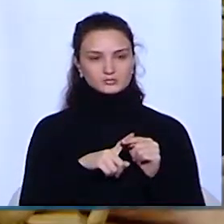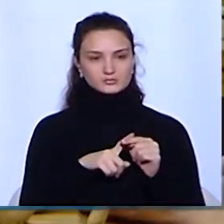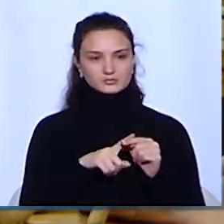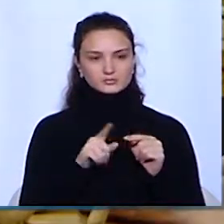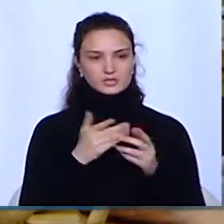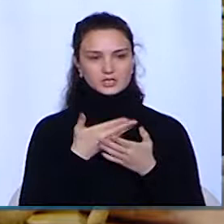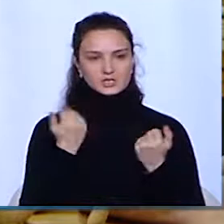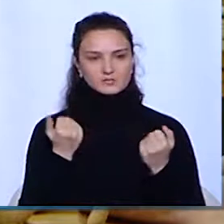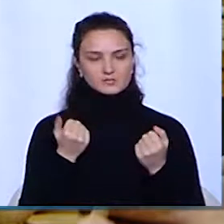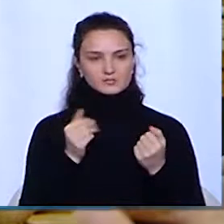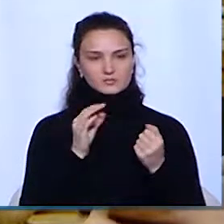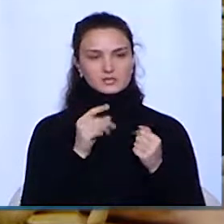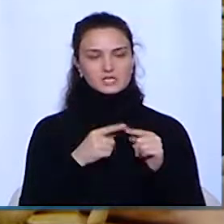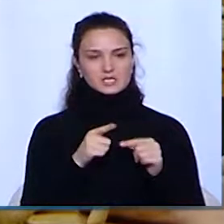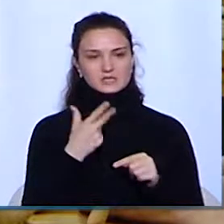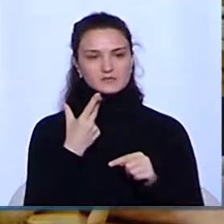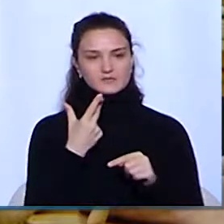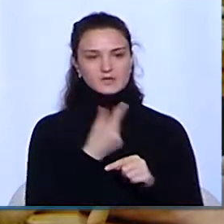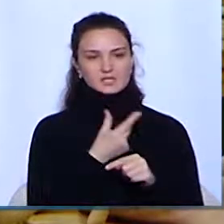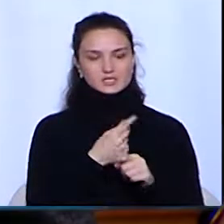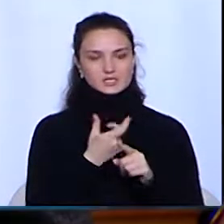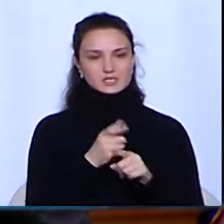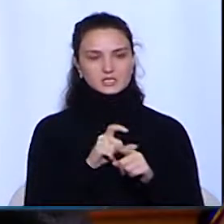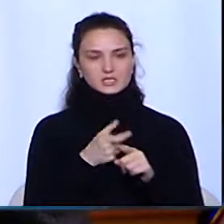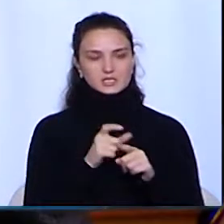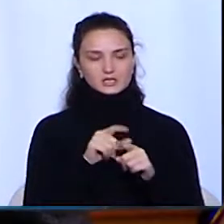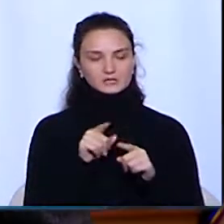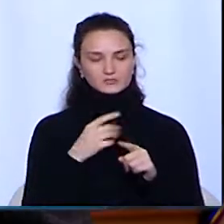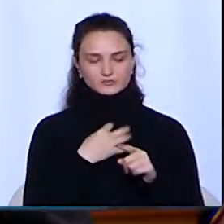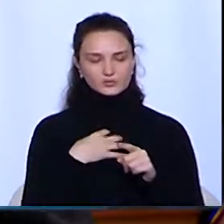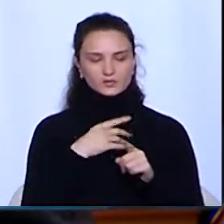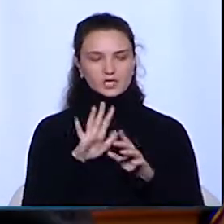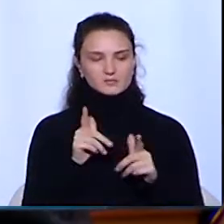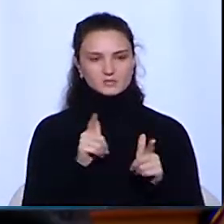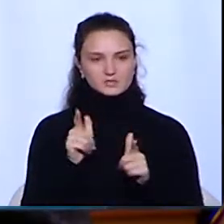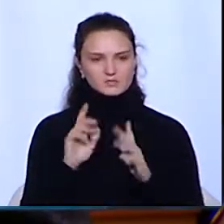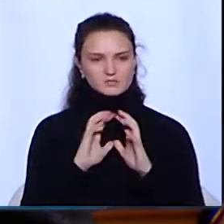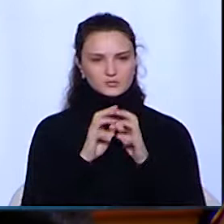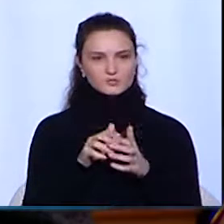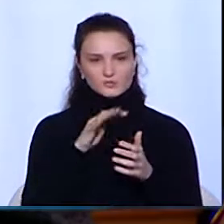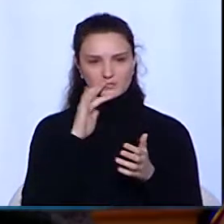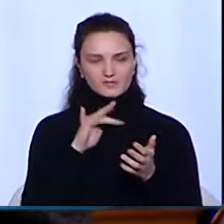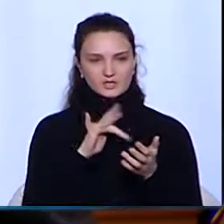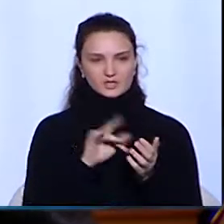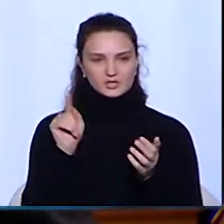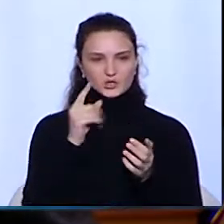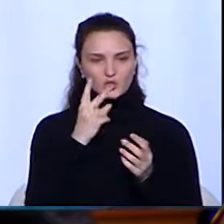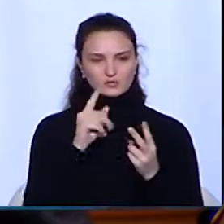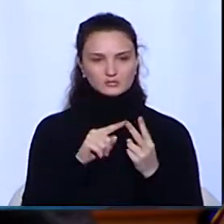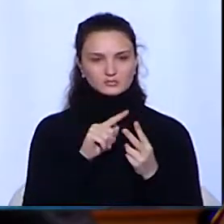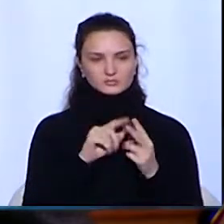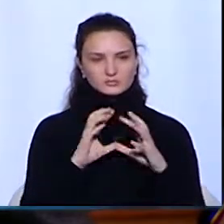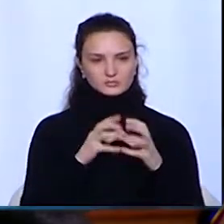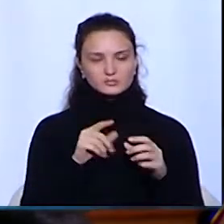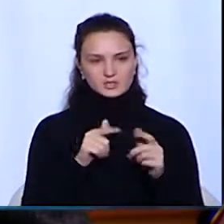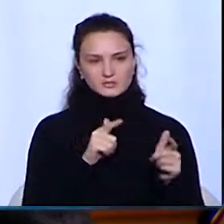არ არსებობს არც ერთი კვლევა. ეს ვაქცინა ძალიან სპეციფიურია და არ მზადდება მსოფლიოს ბევრ ქვეყანაში. ორადორი ქვეყანა